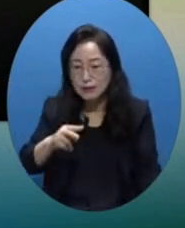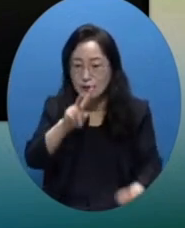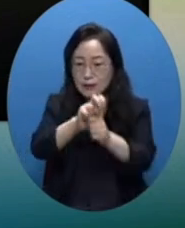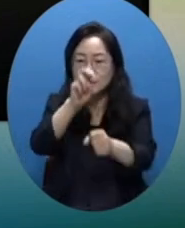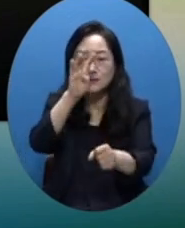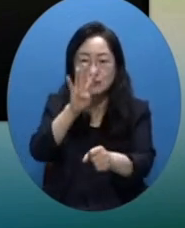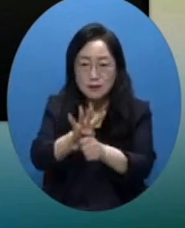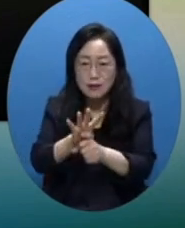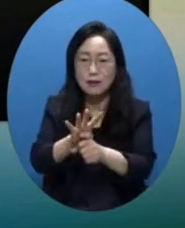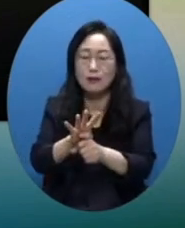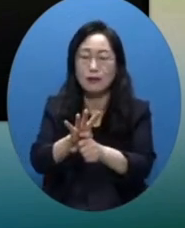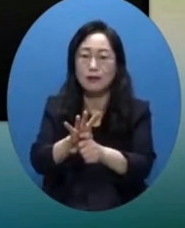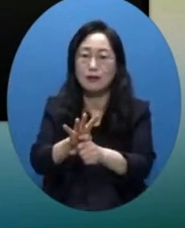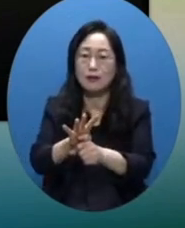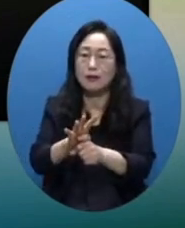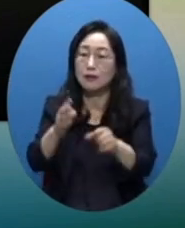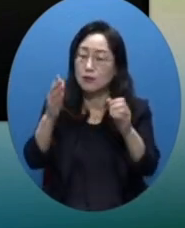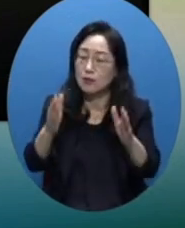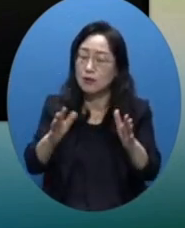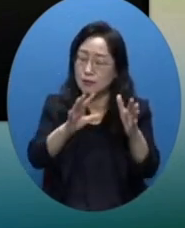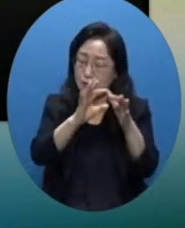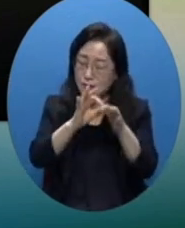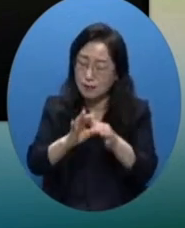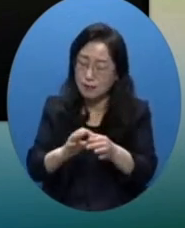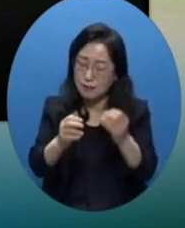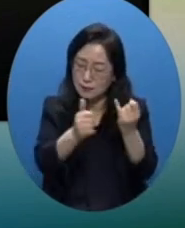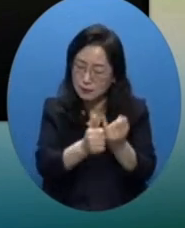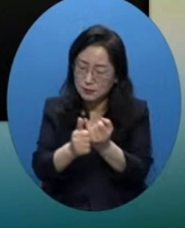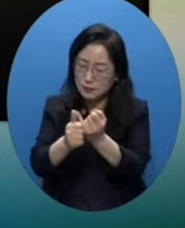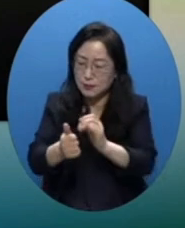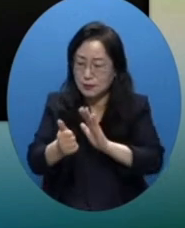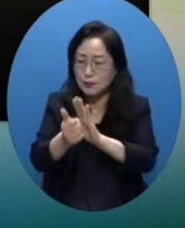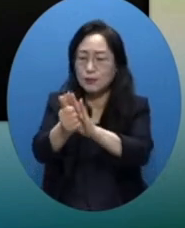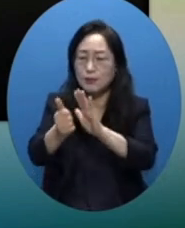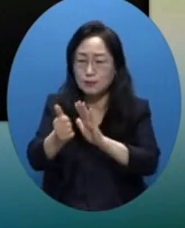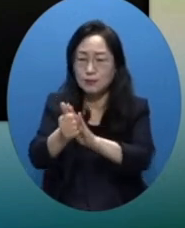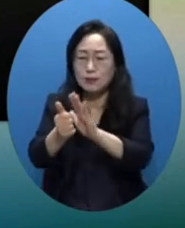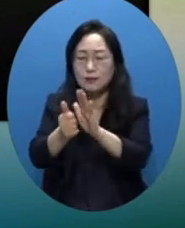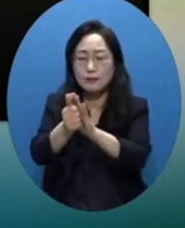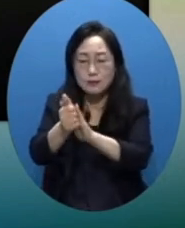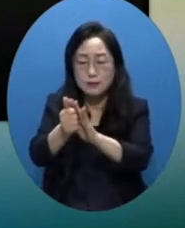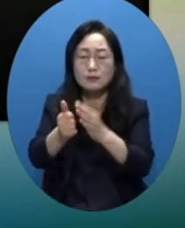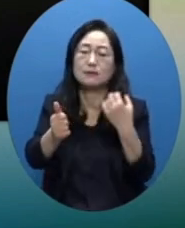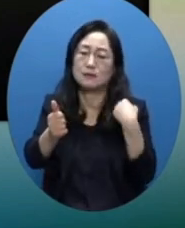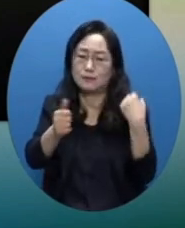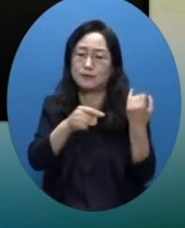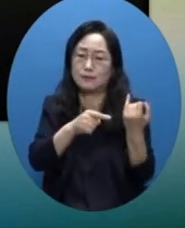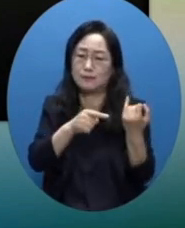24시간 옆에서 수발을 해야 됩니다.